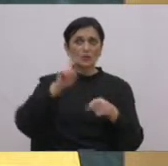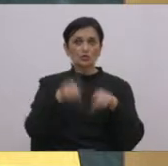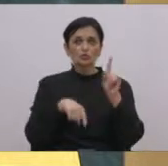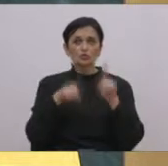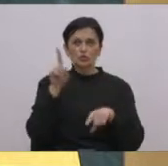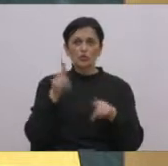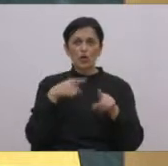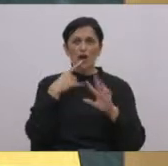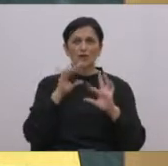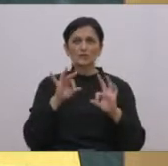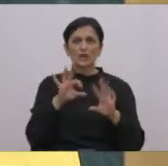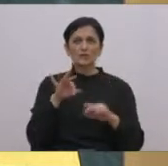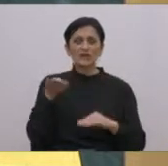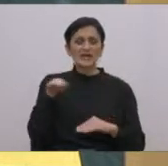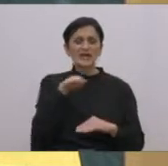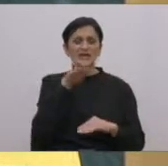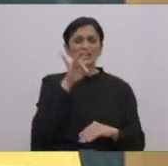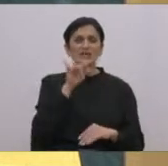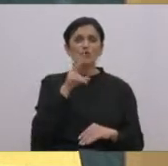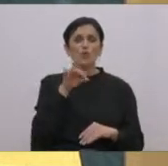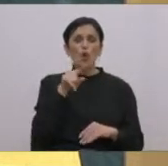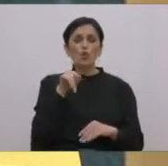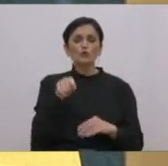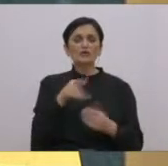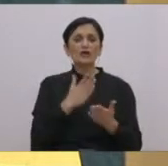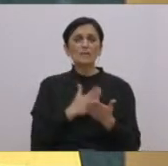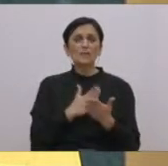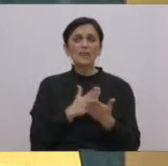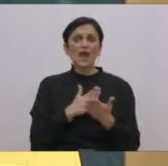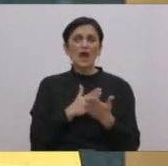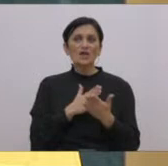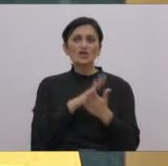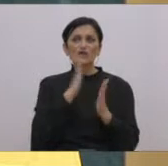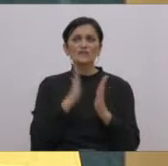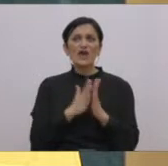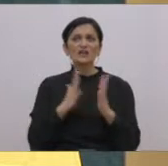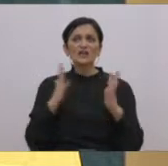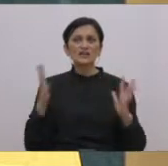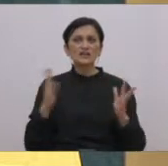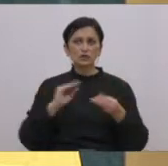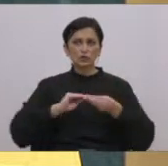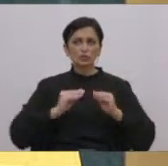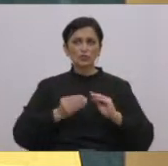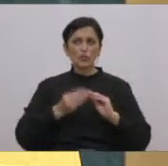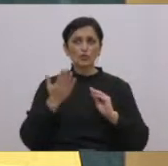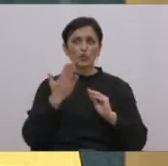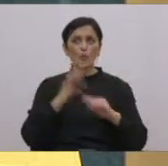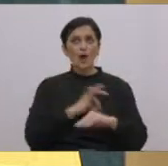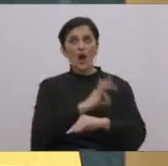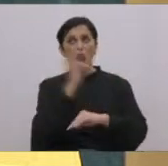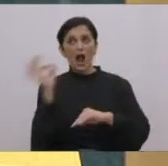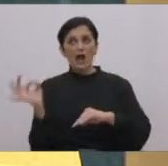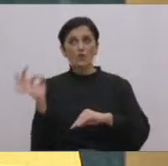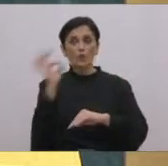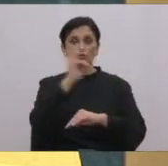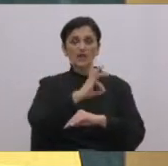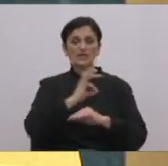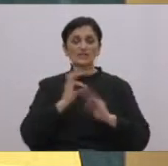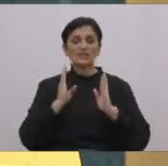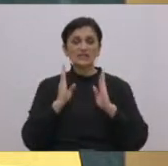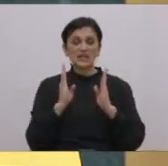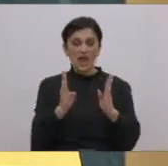sogadat, bogexenebat rom, ricoti, esaris, colate didi gamoțe, romelic, armo sau leda sau ledene panze, da,